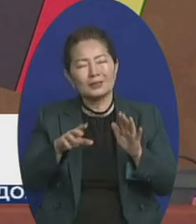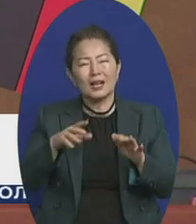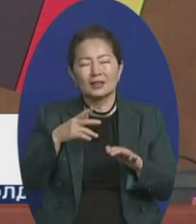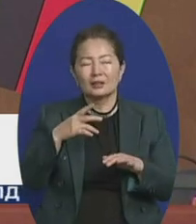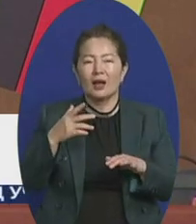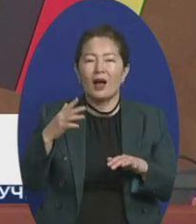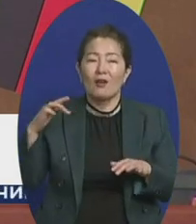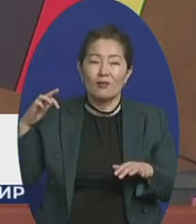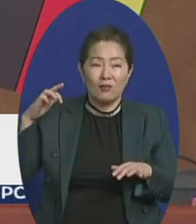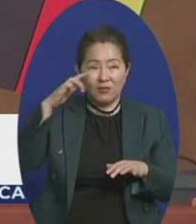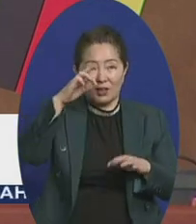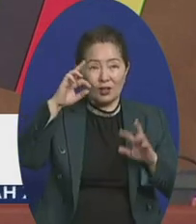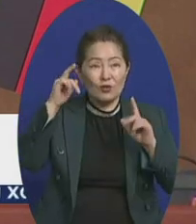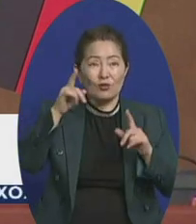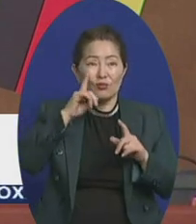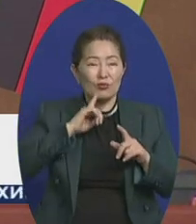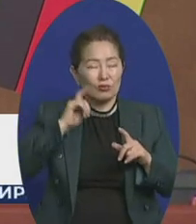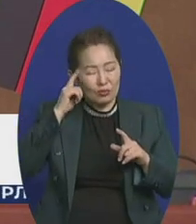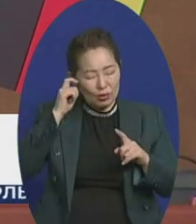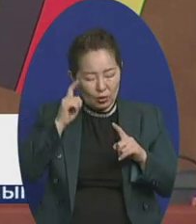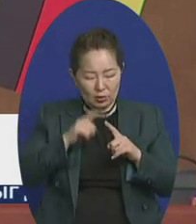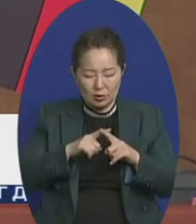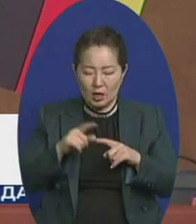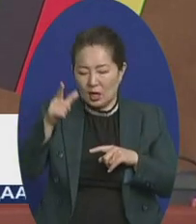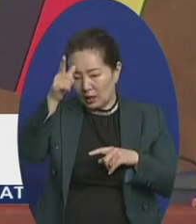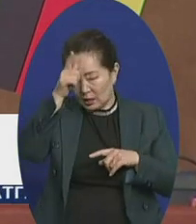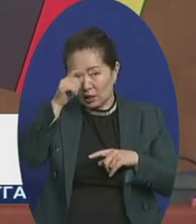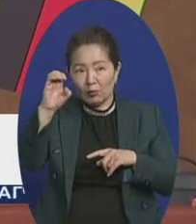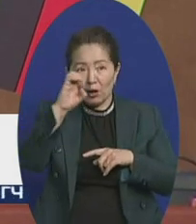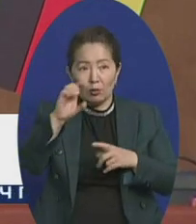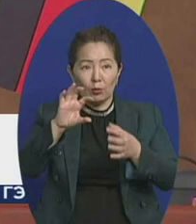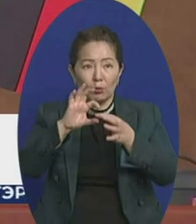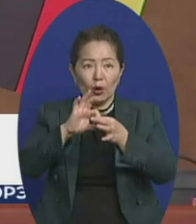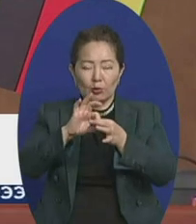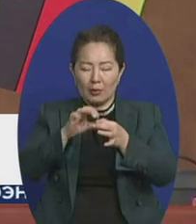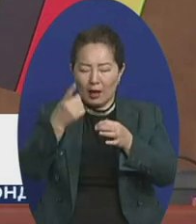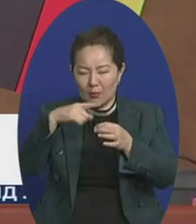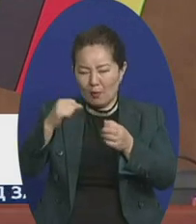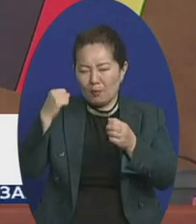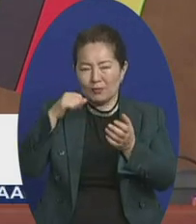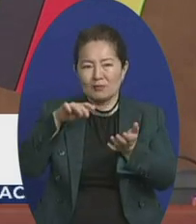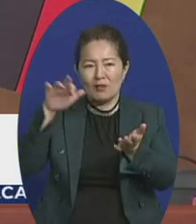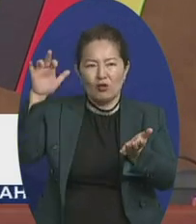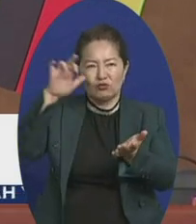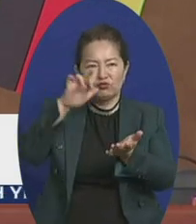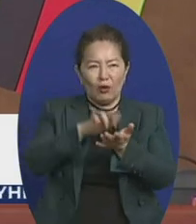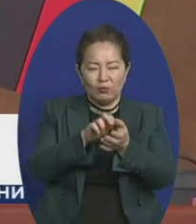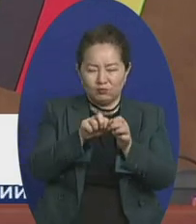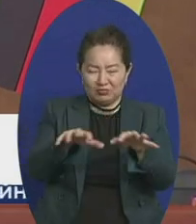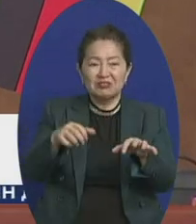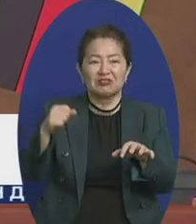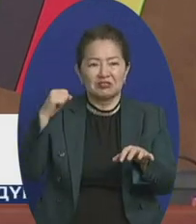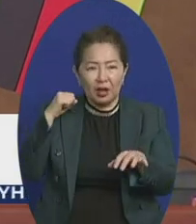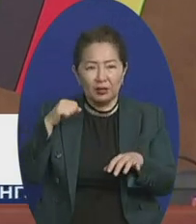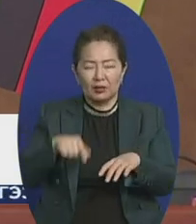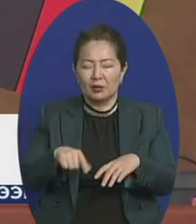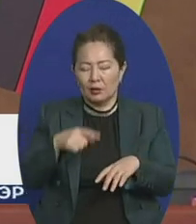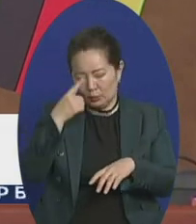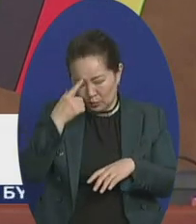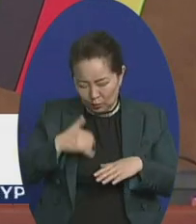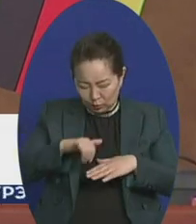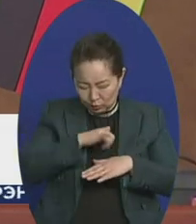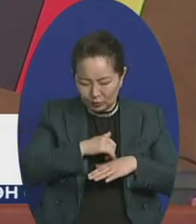өөрчлөлт хийхийг зорж байна. Герман улс бол Европын холбооны хамгийн гол агаарын тээврийн бүс. Тийм учраас нөгөө талаар Монгол